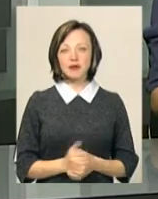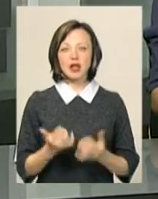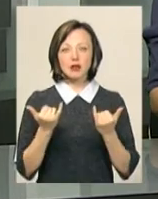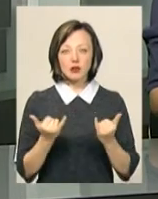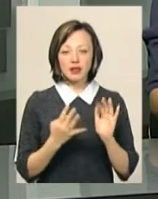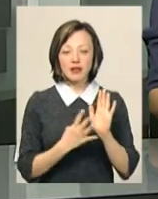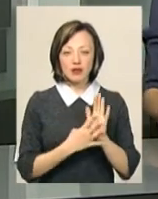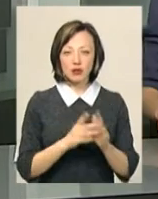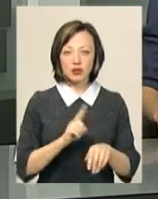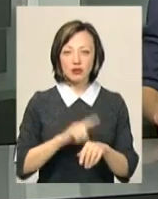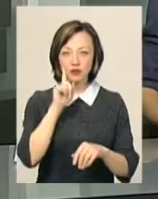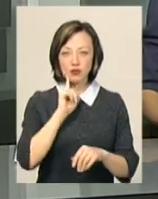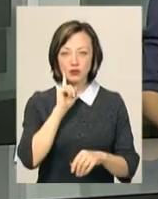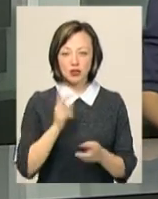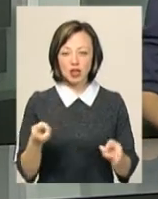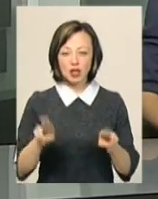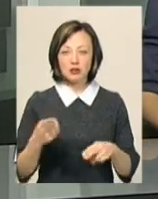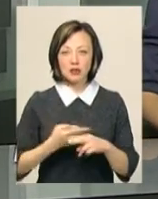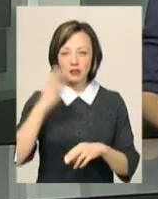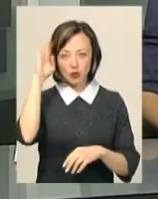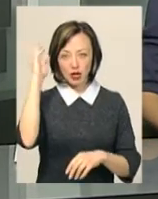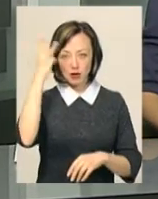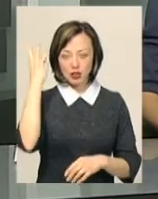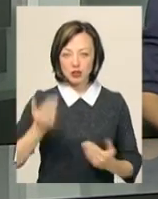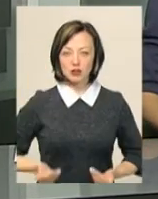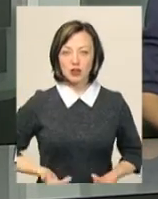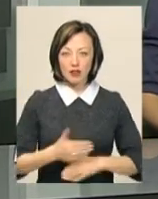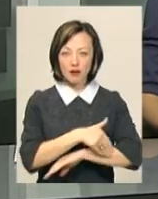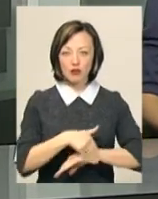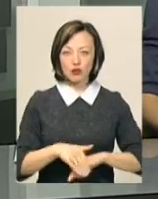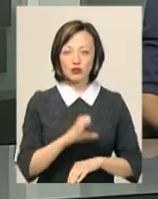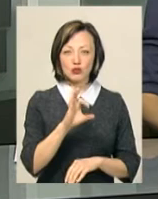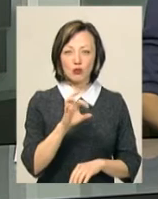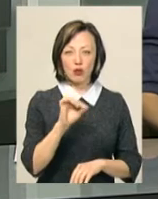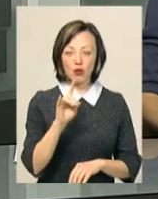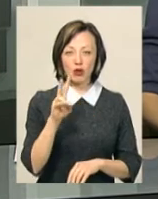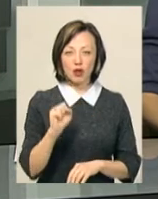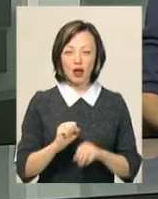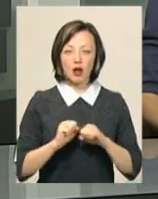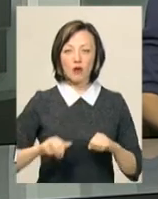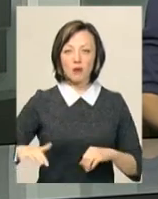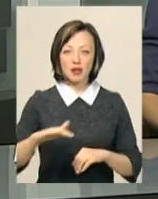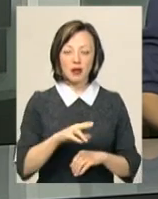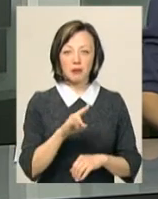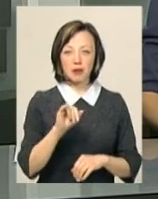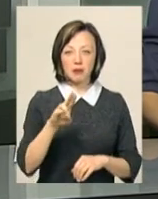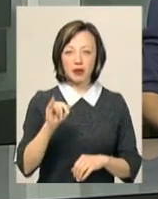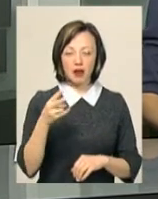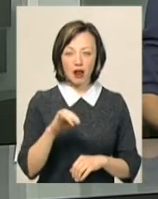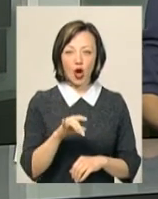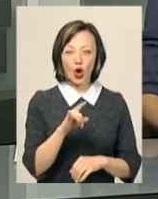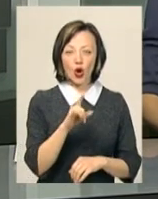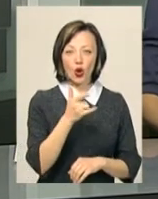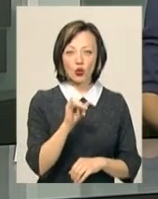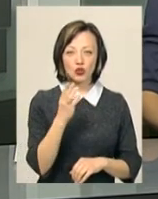Сьогодні з 9-ї години тимчасово залишаться без води хмельничани, які проживають на вулицях Соборна, Героїв Майдану, Проскурівського підпілля, Грушевського